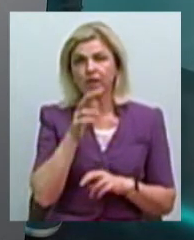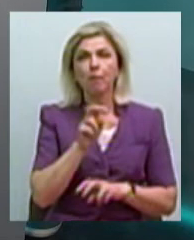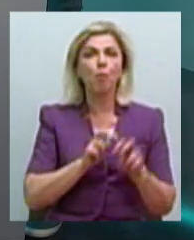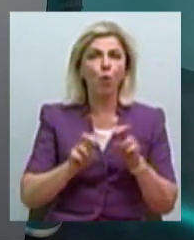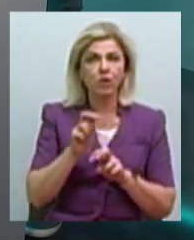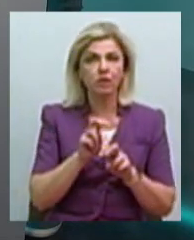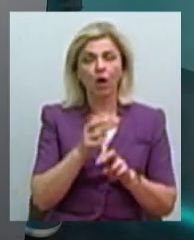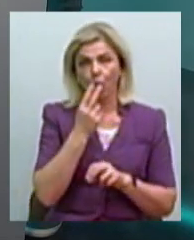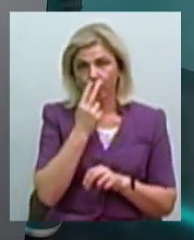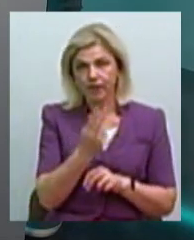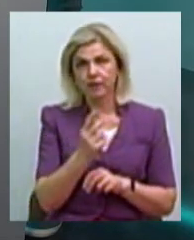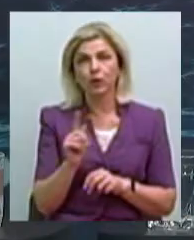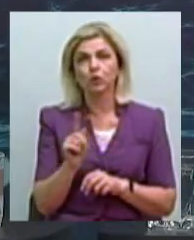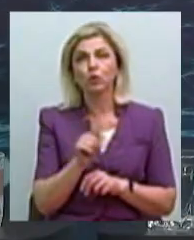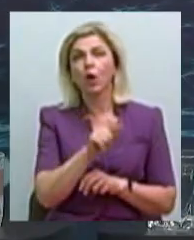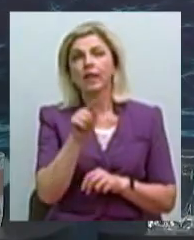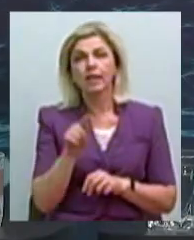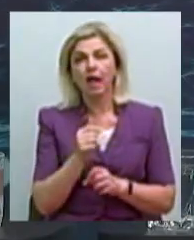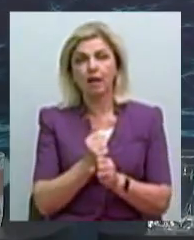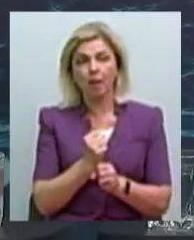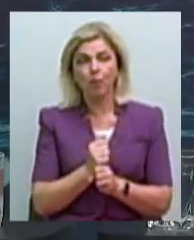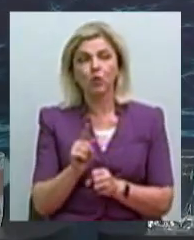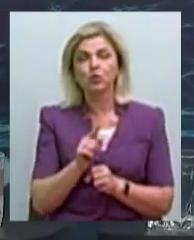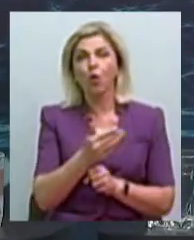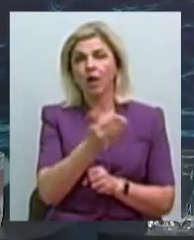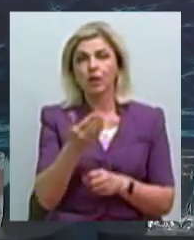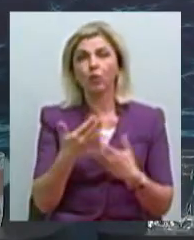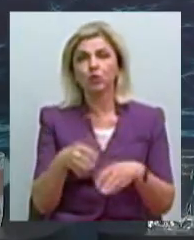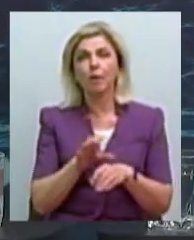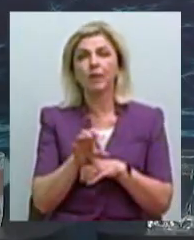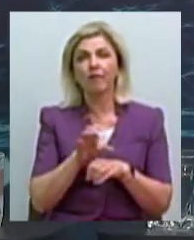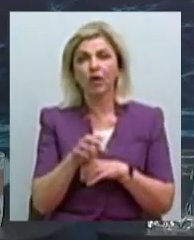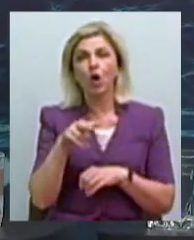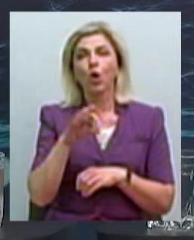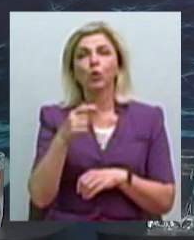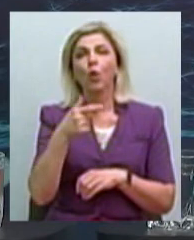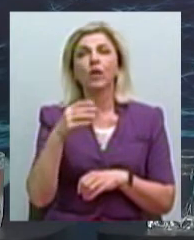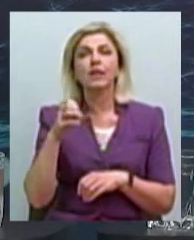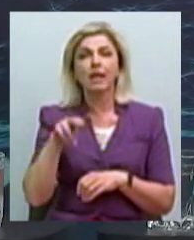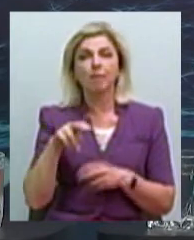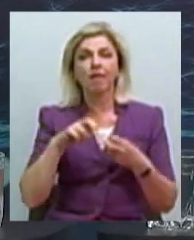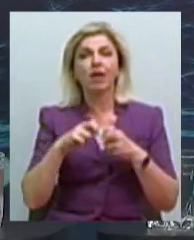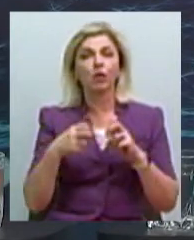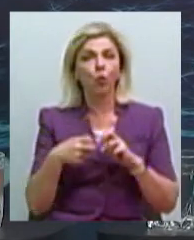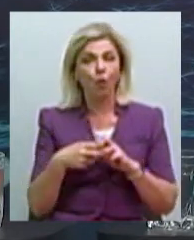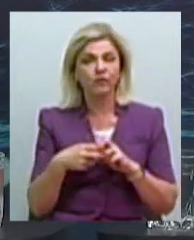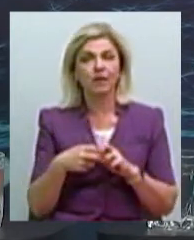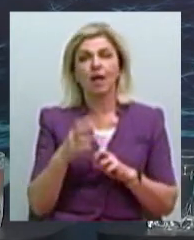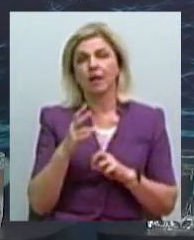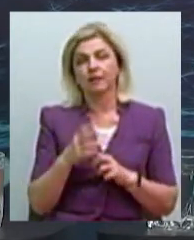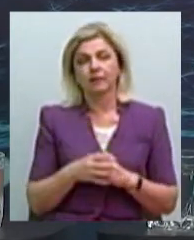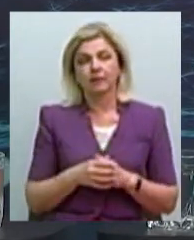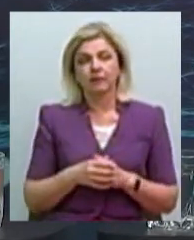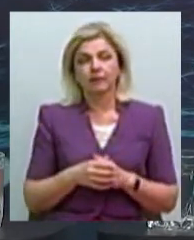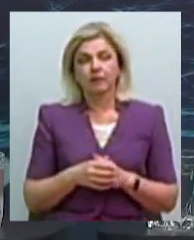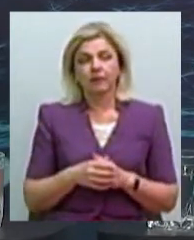увидели, что те работы, которые они уже производили, в том числе вот логотип Франковска, который, ну, там, не совсем